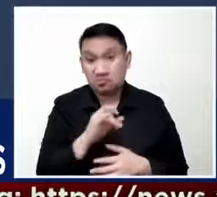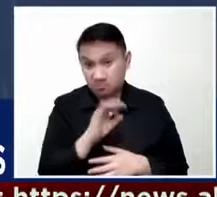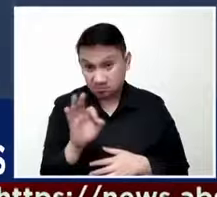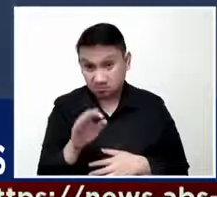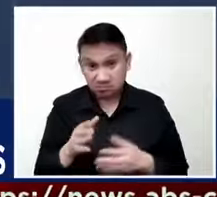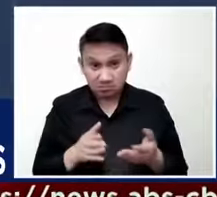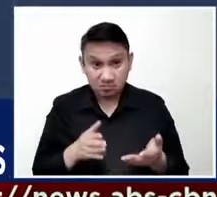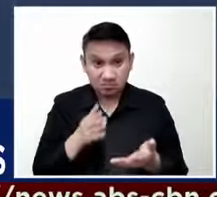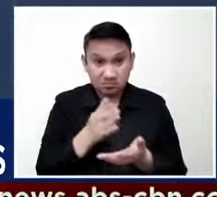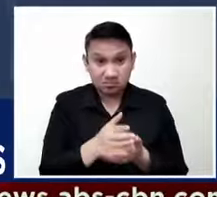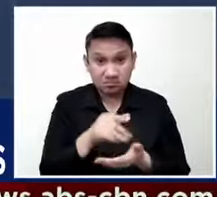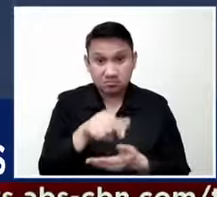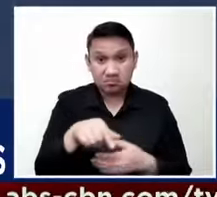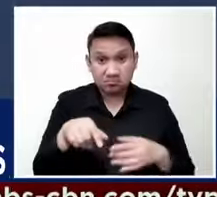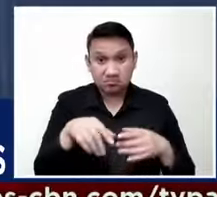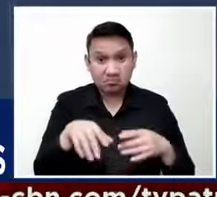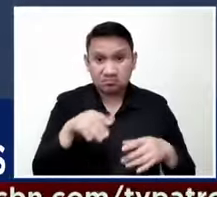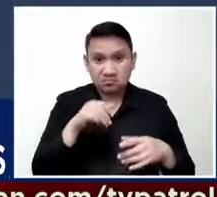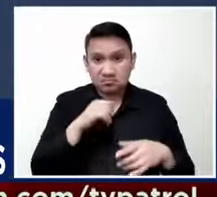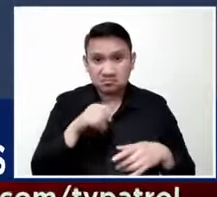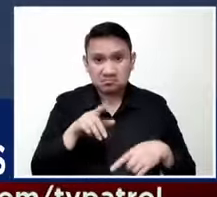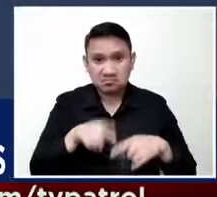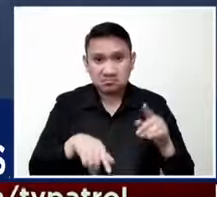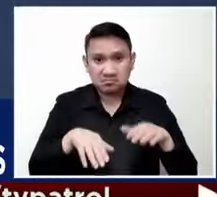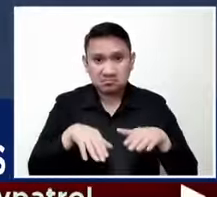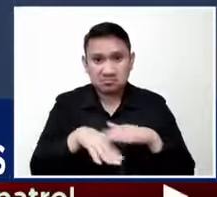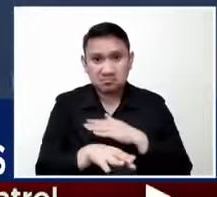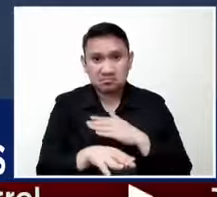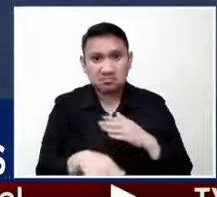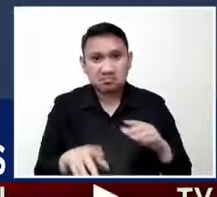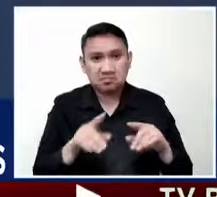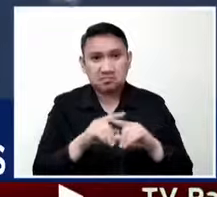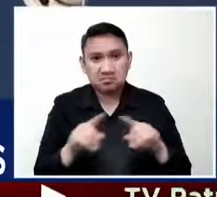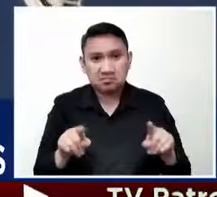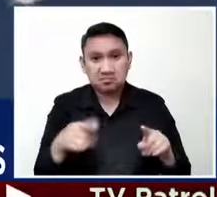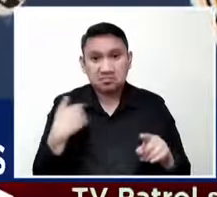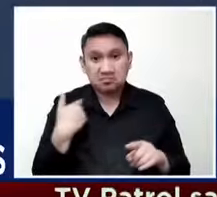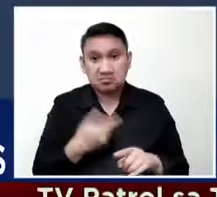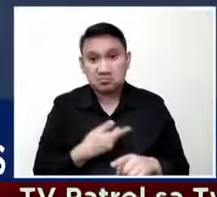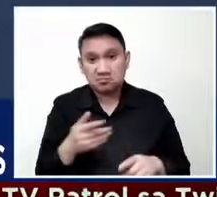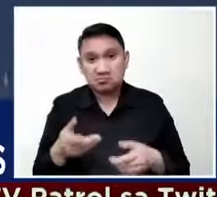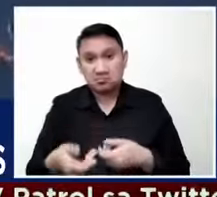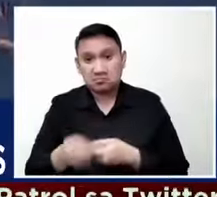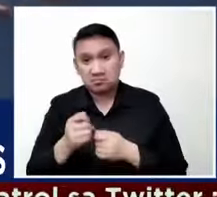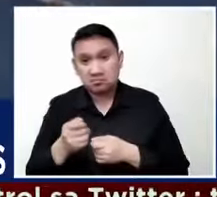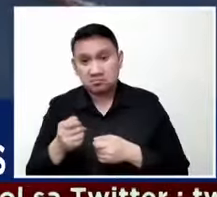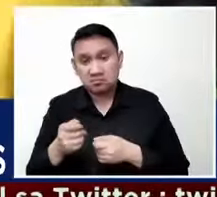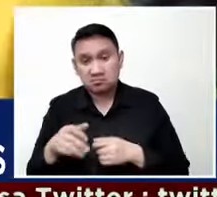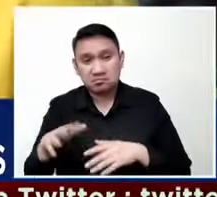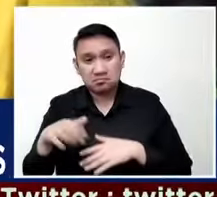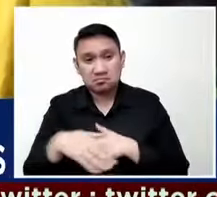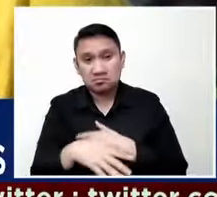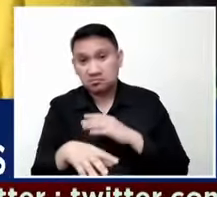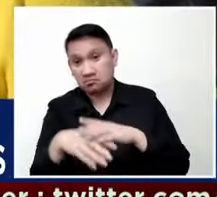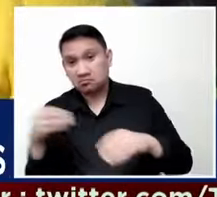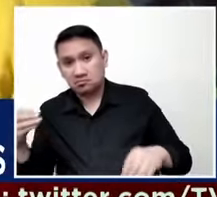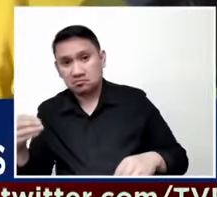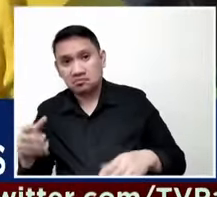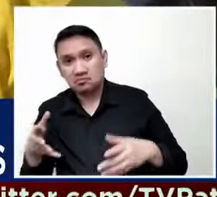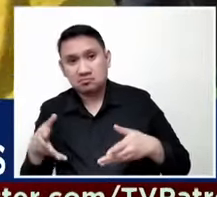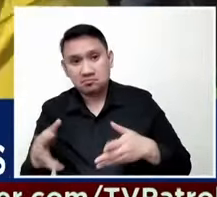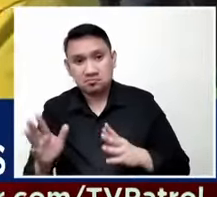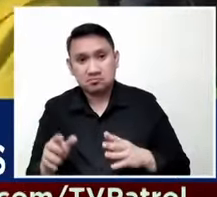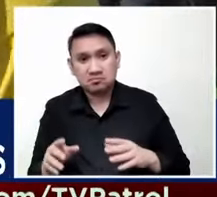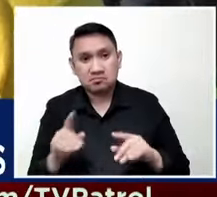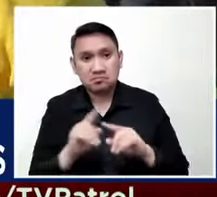mismong Laguna Escalburo, talaga hindi ka papasukin. Pero pag sa pangingisda po namin sa labas, wala naman pong problema. Kaya payagan naman po nila,